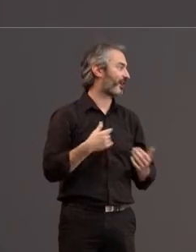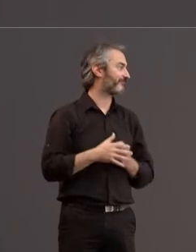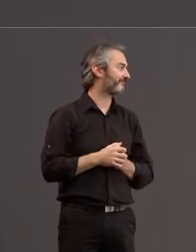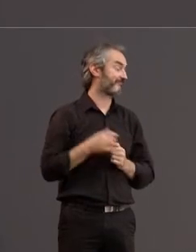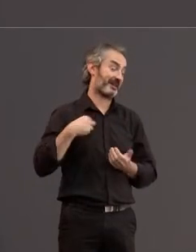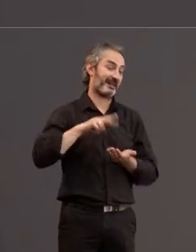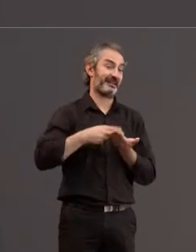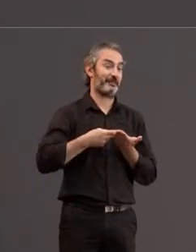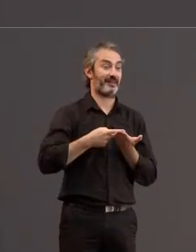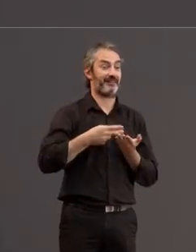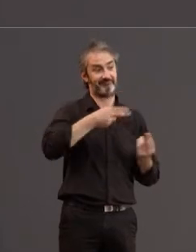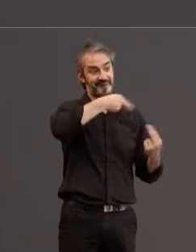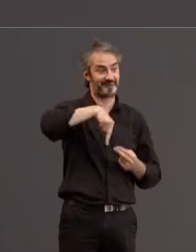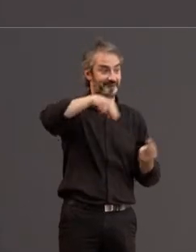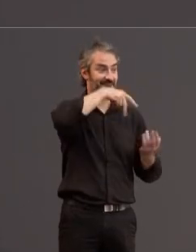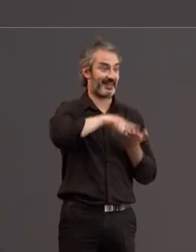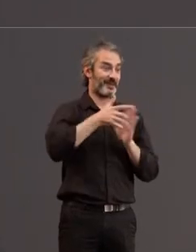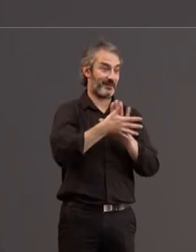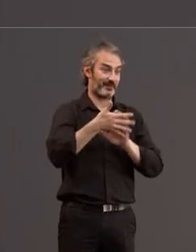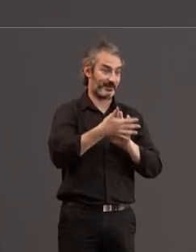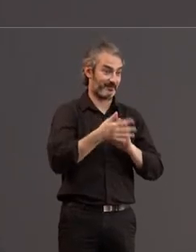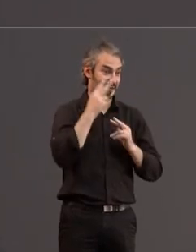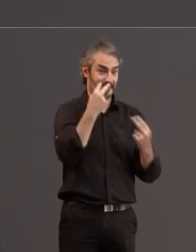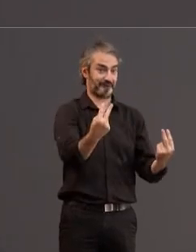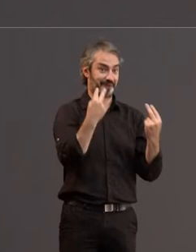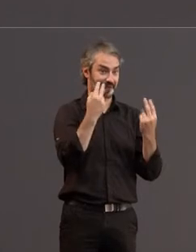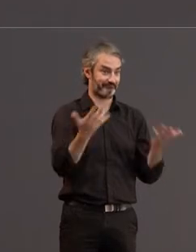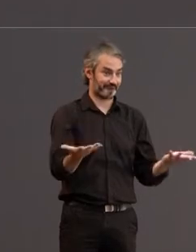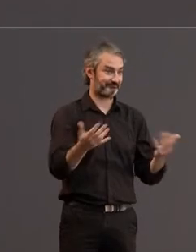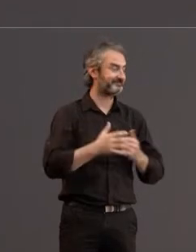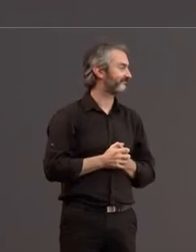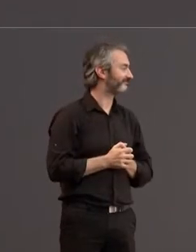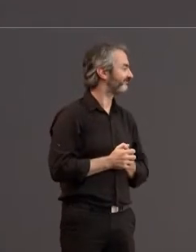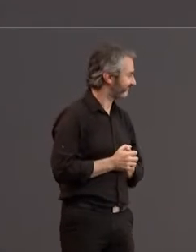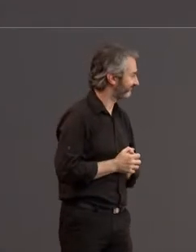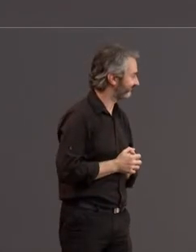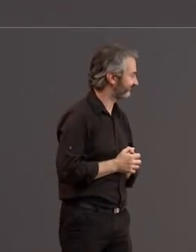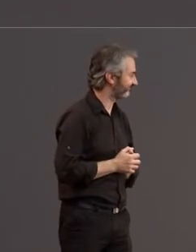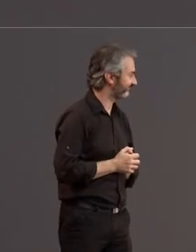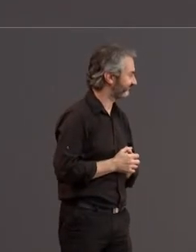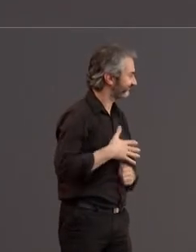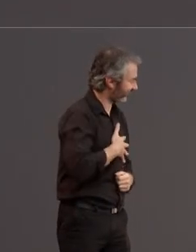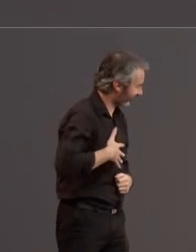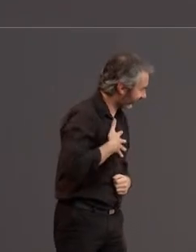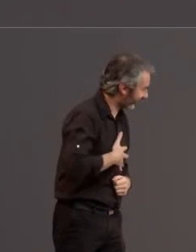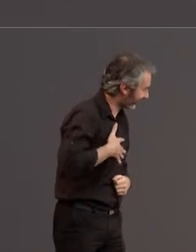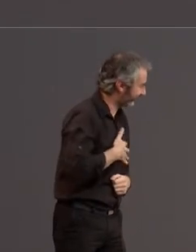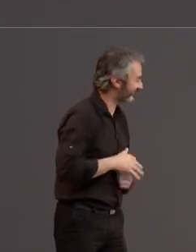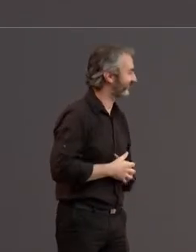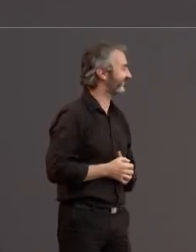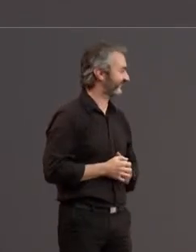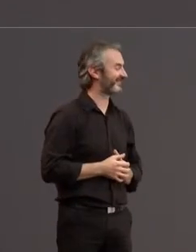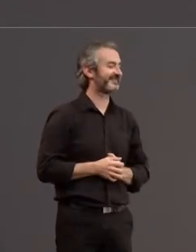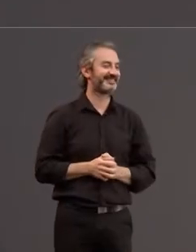sent interpretat en llengua de signes, tal com heu pogut comprovar. Enric, és un honor tornar a compartir escenari amb tu.